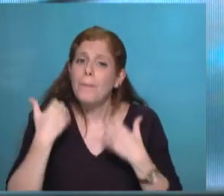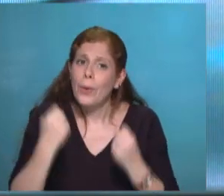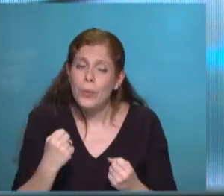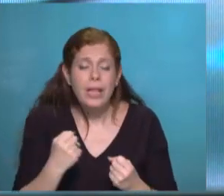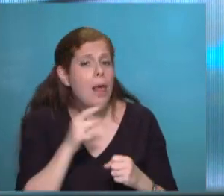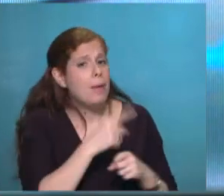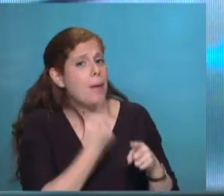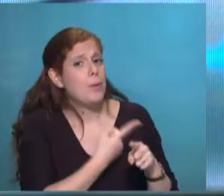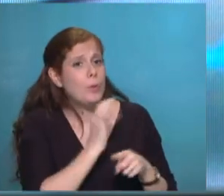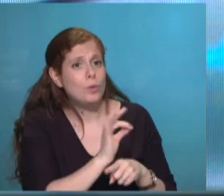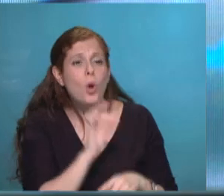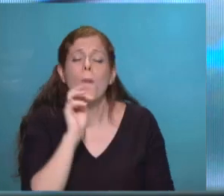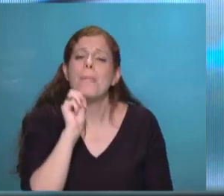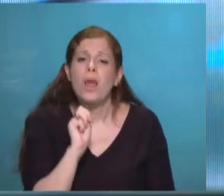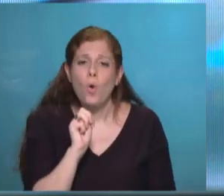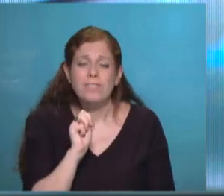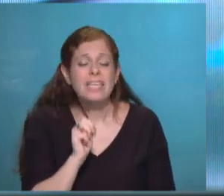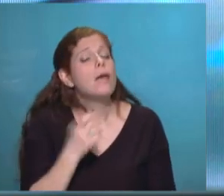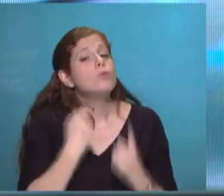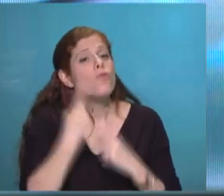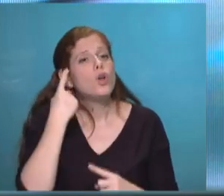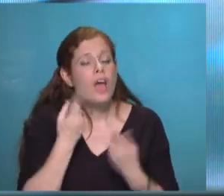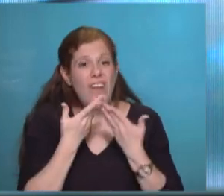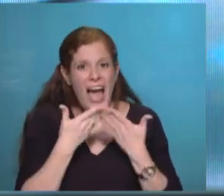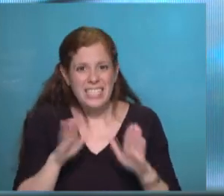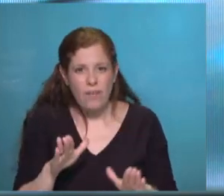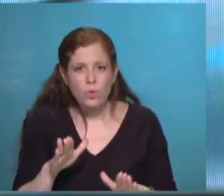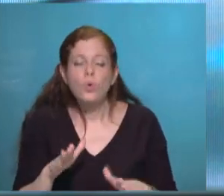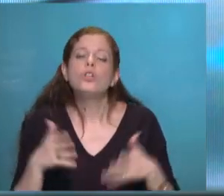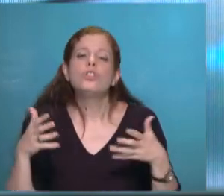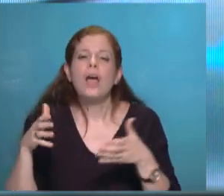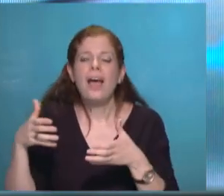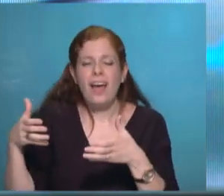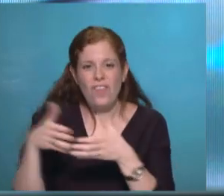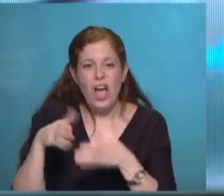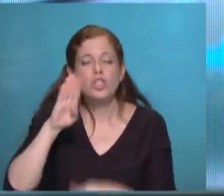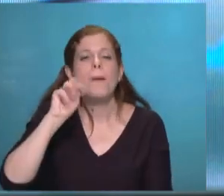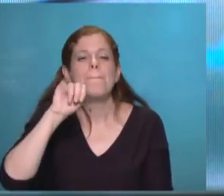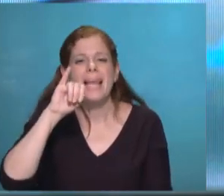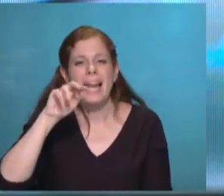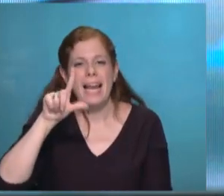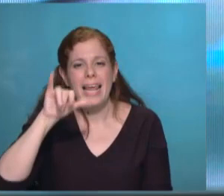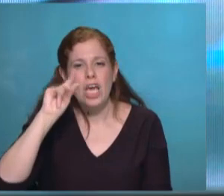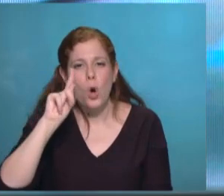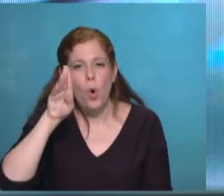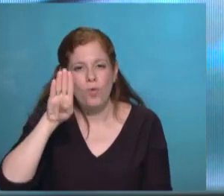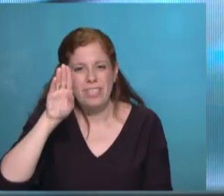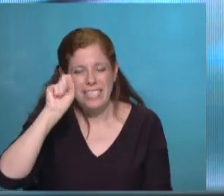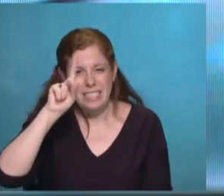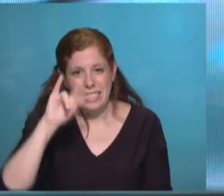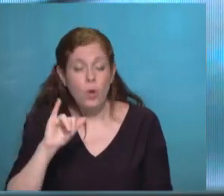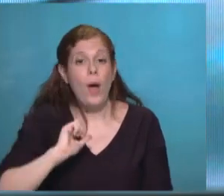דודו נתן מיליקובסקי. בשבוע שעבר חשפנו כאן שחברה שמיליקובסקי הוא אחד מבעליה מבצעת ניסויים קליניים